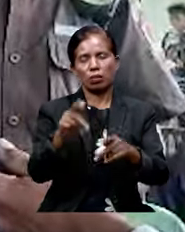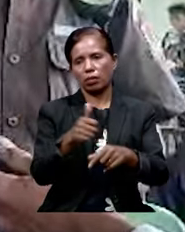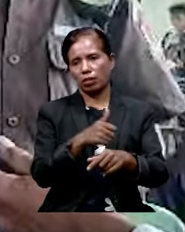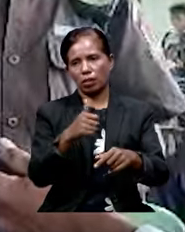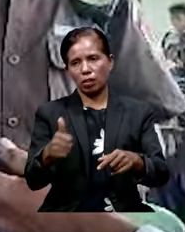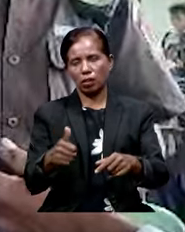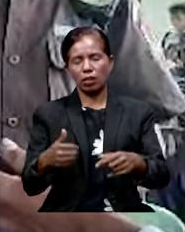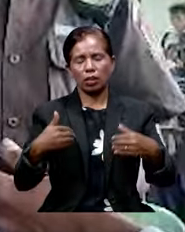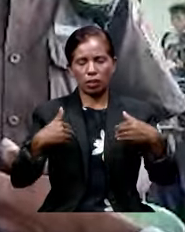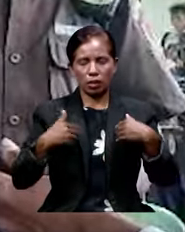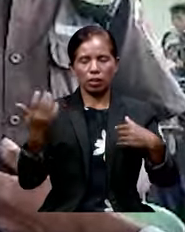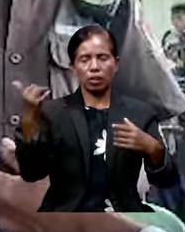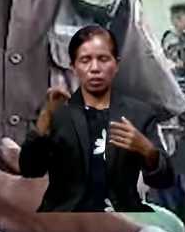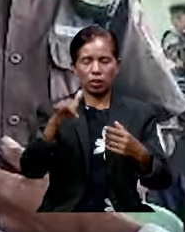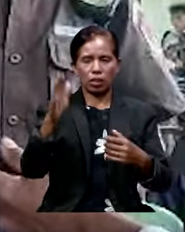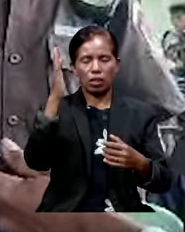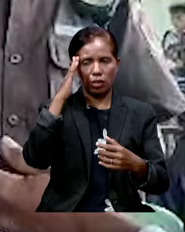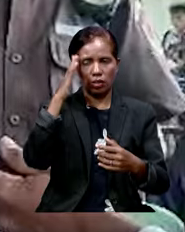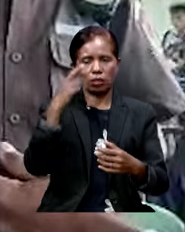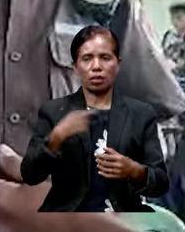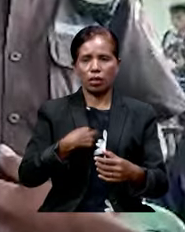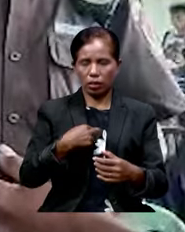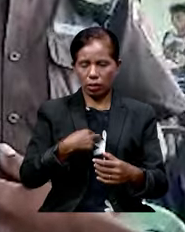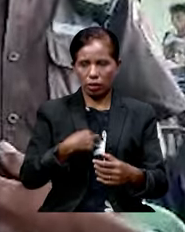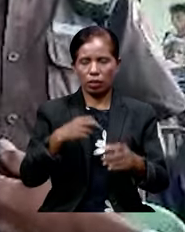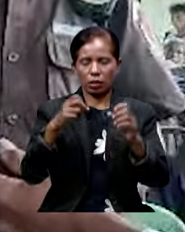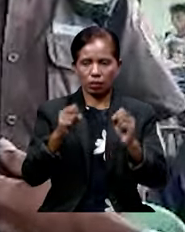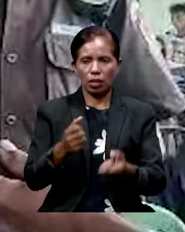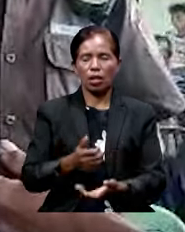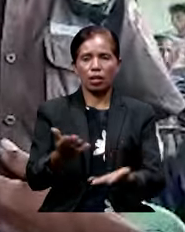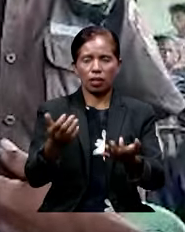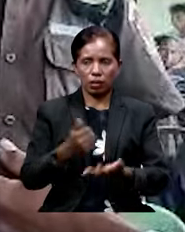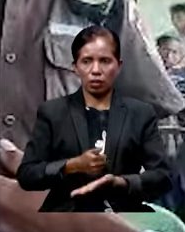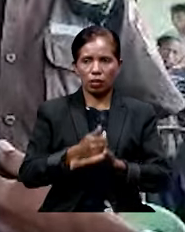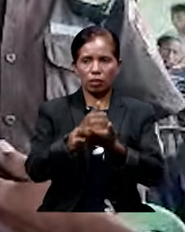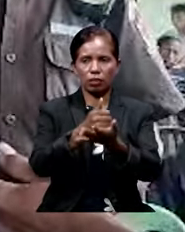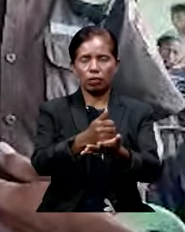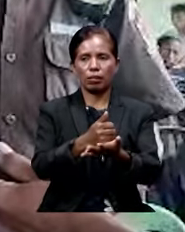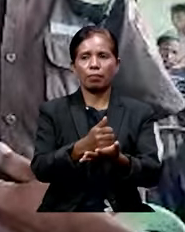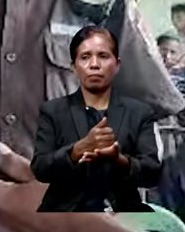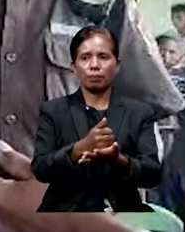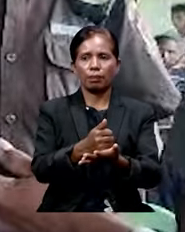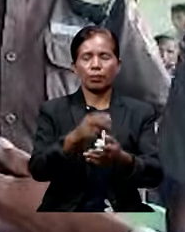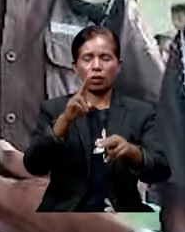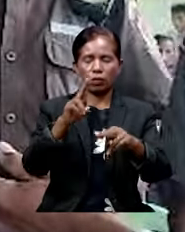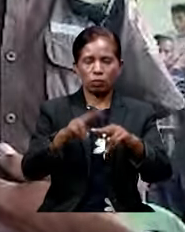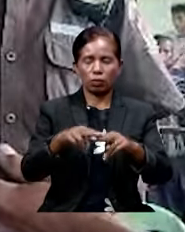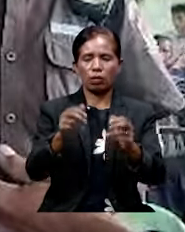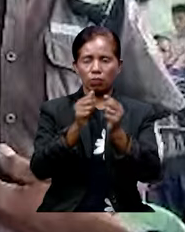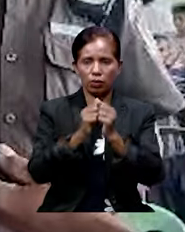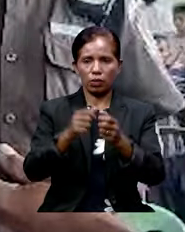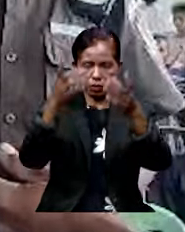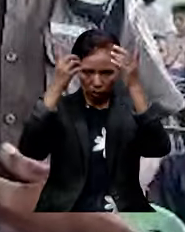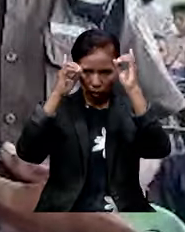idane konsensia husi sernia rasik maka hodi akumula hodi tur hamutuk desidi atau